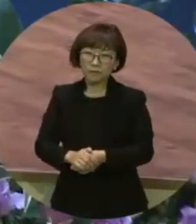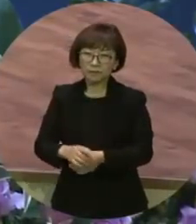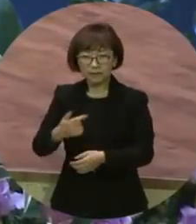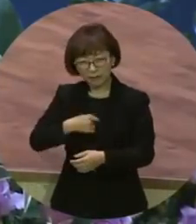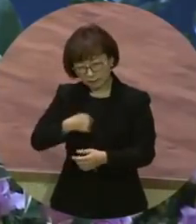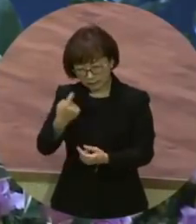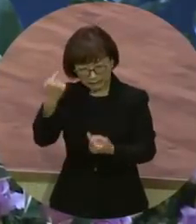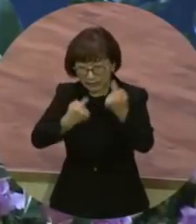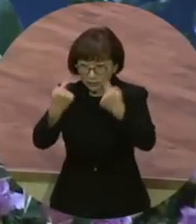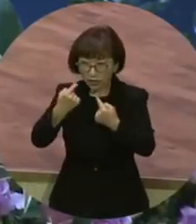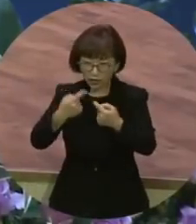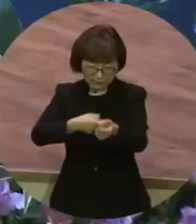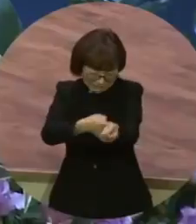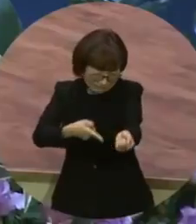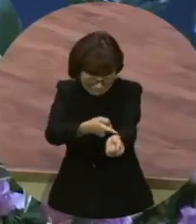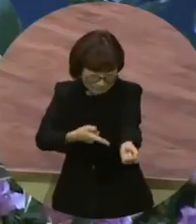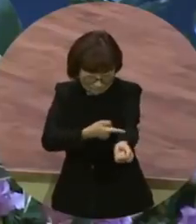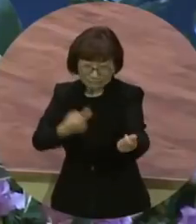컨텐츠로 만들어서 올립니다.